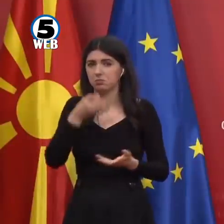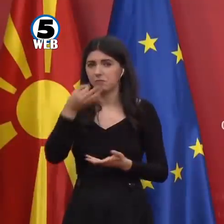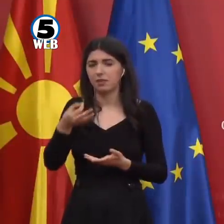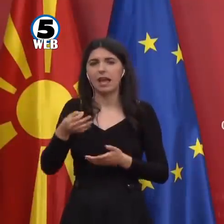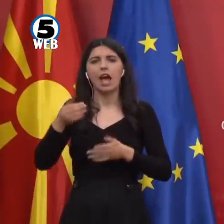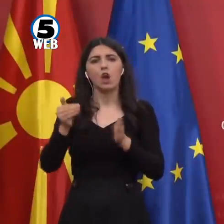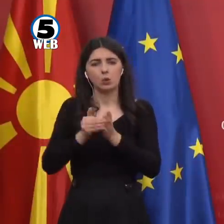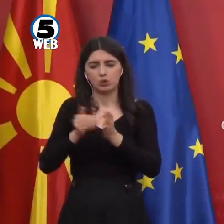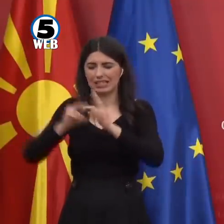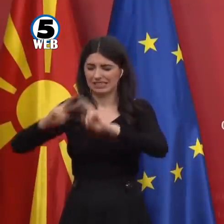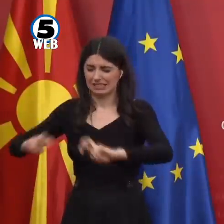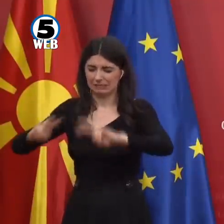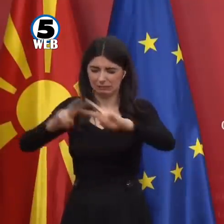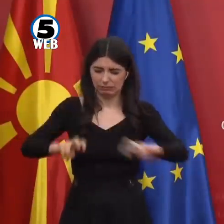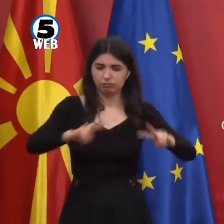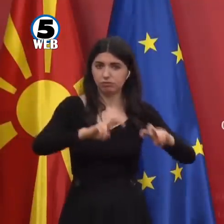Се уште ќе ги анализираме